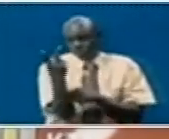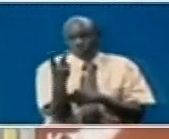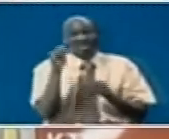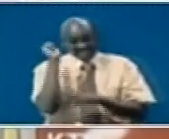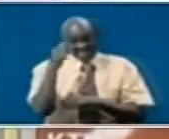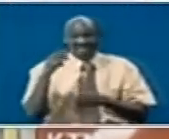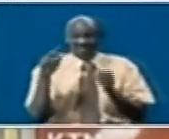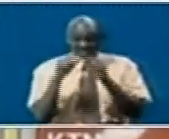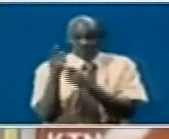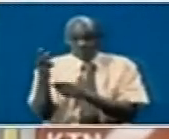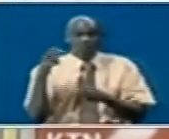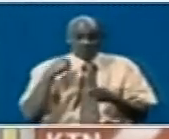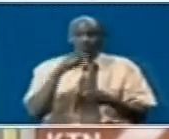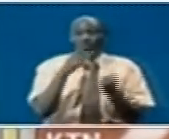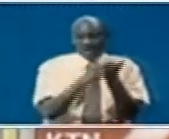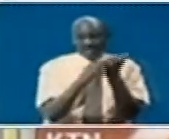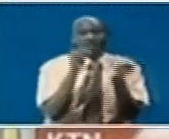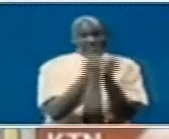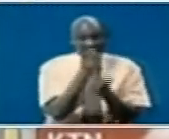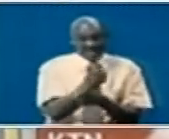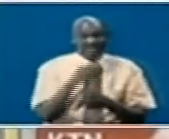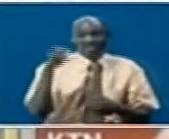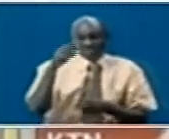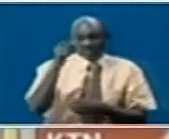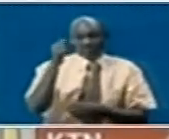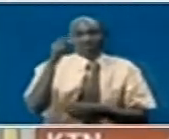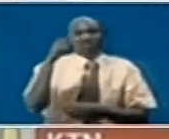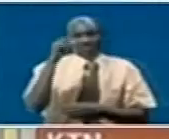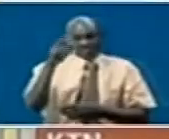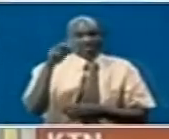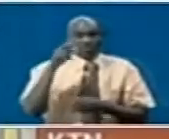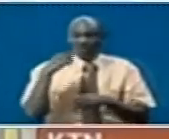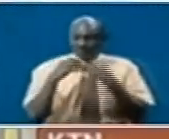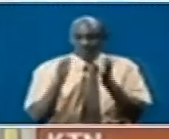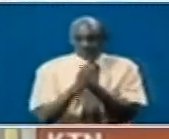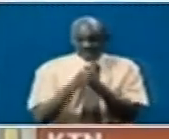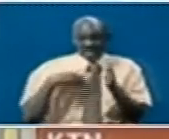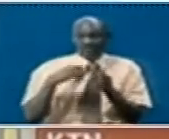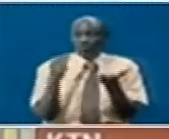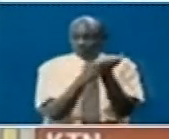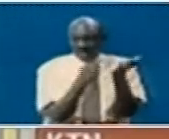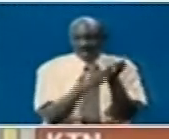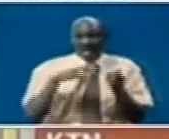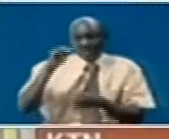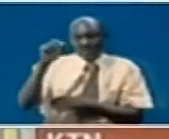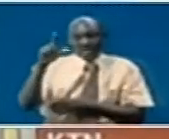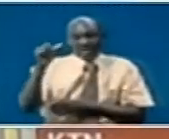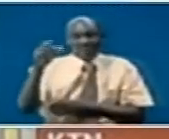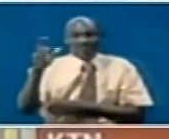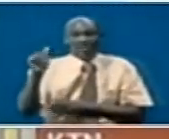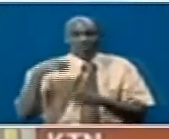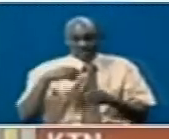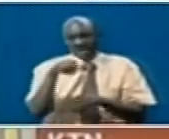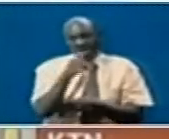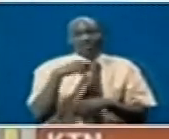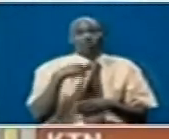Kenya zitakutana na pande mbili kutoka Uganda. Timu ya Cheptil Boys itachuana na St. Mary's Chitende kutoka Uganda, huku timu ya Malava Boys ikutana na Kinawa